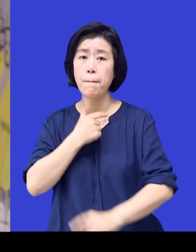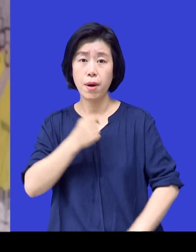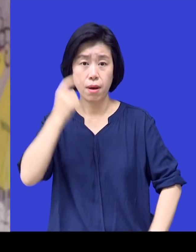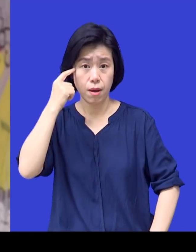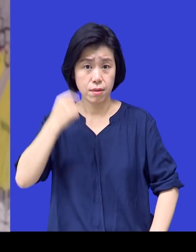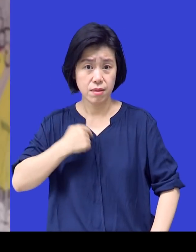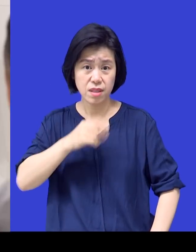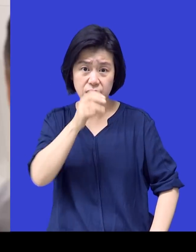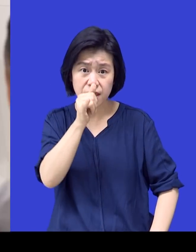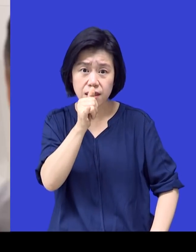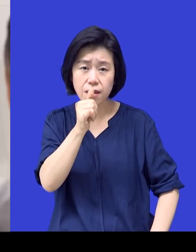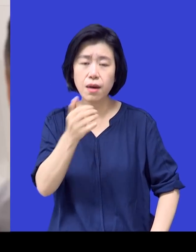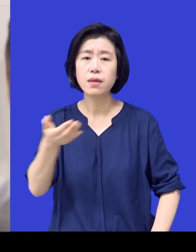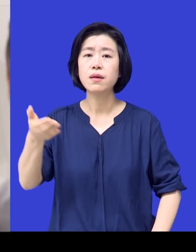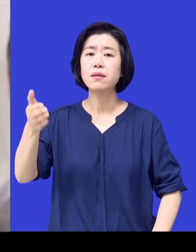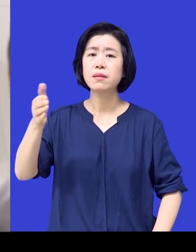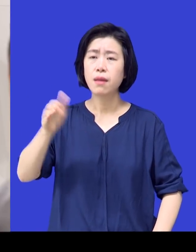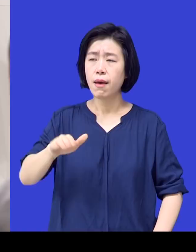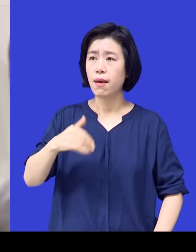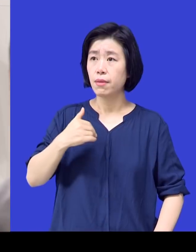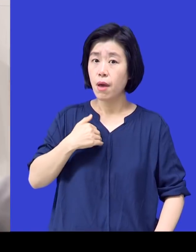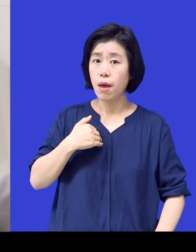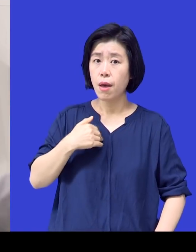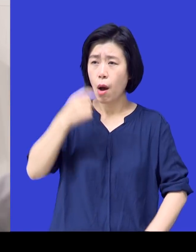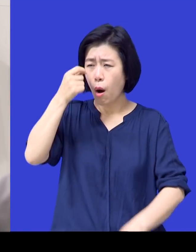이 아이를 봤다는 것에